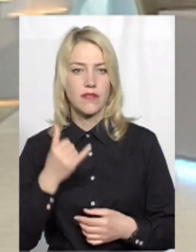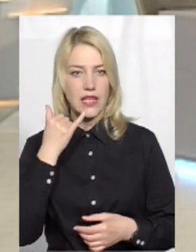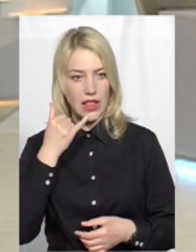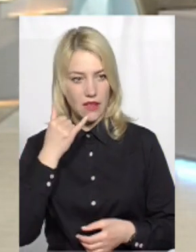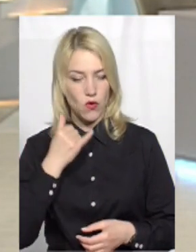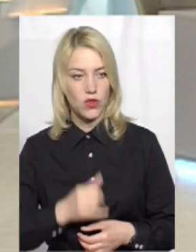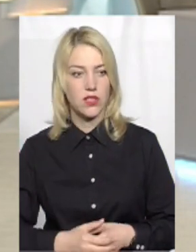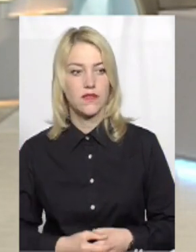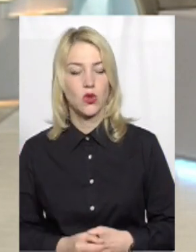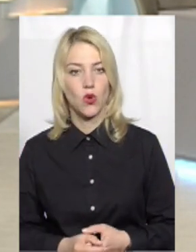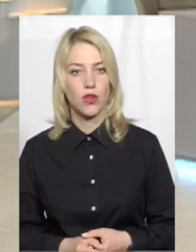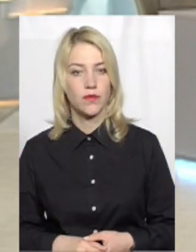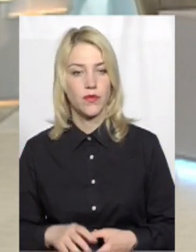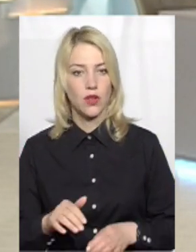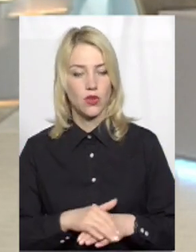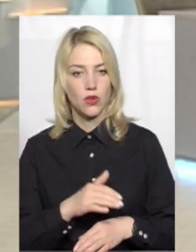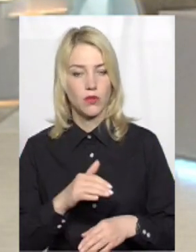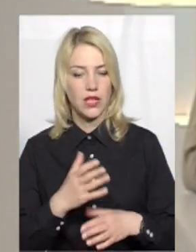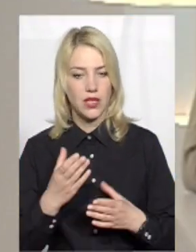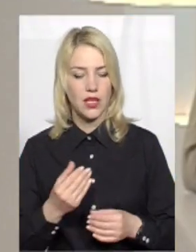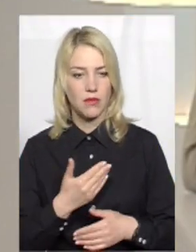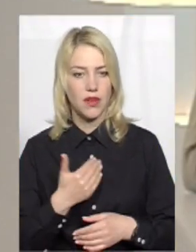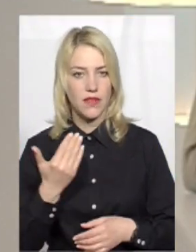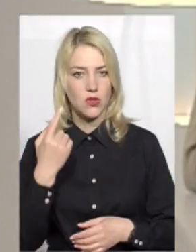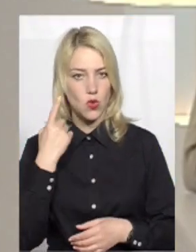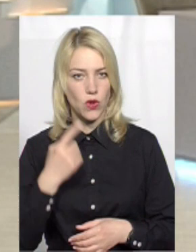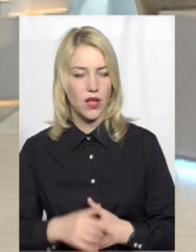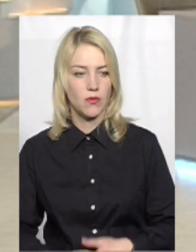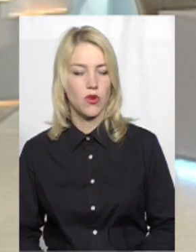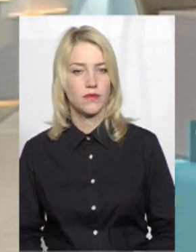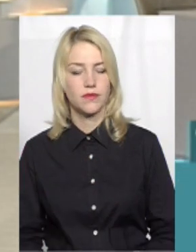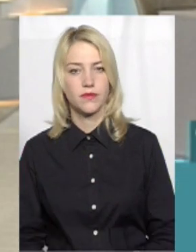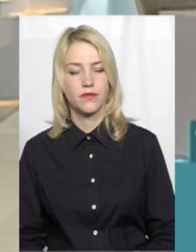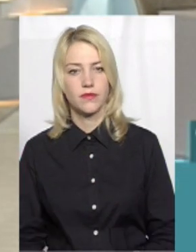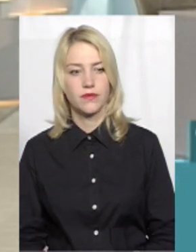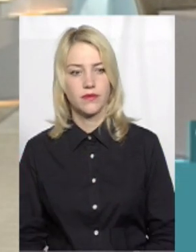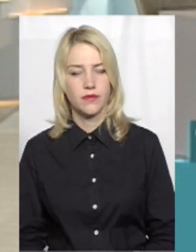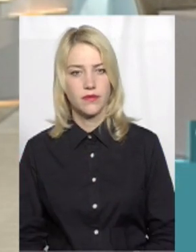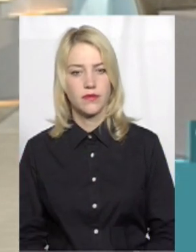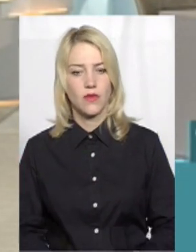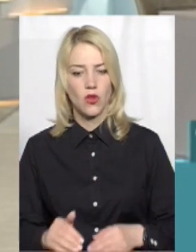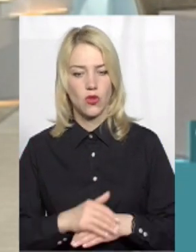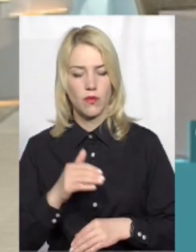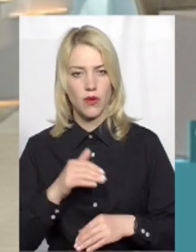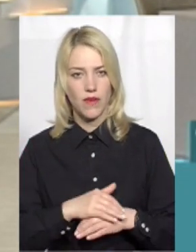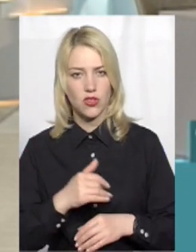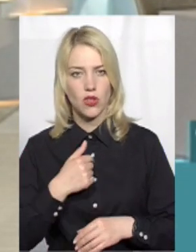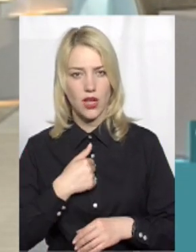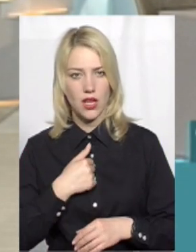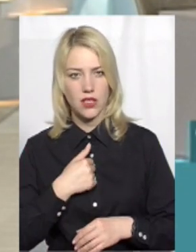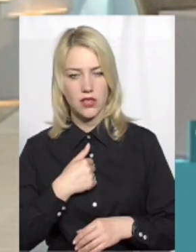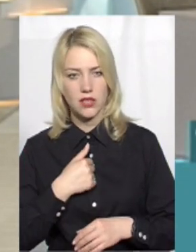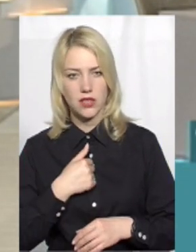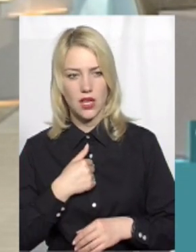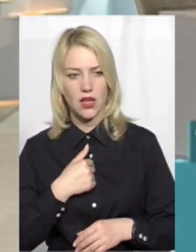телефонний дзвінок. Доброго дня, ми вас слухаємо. Доброго вечора. Я